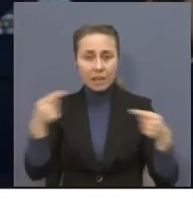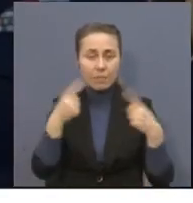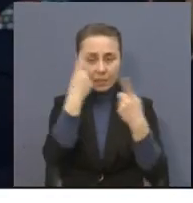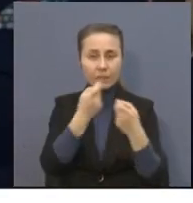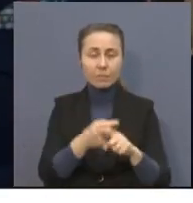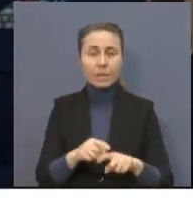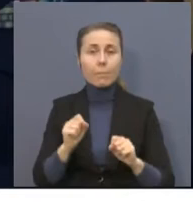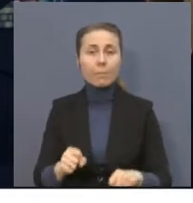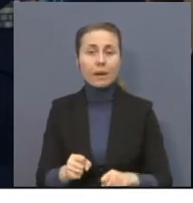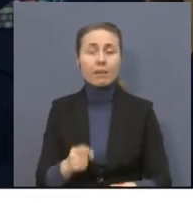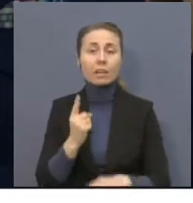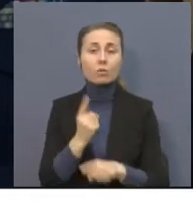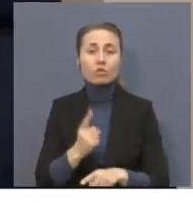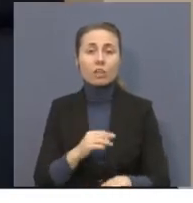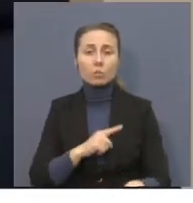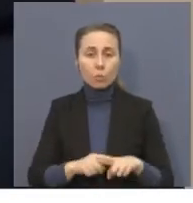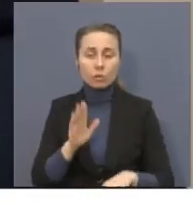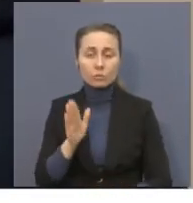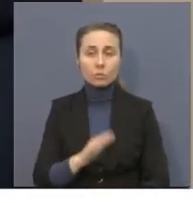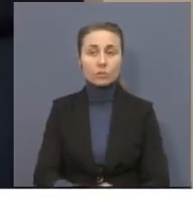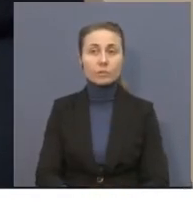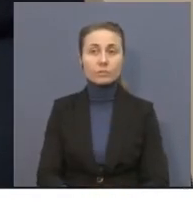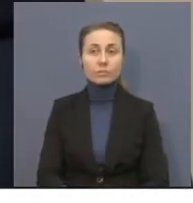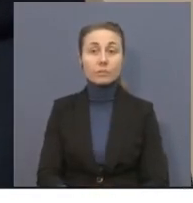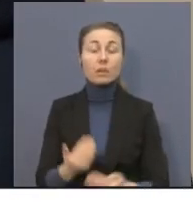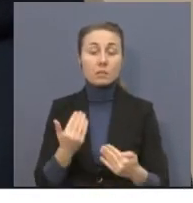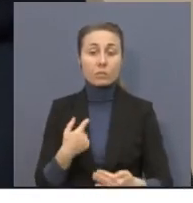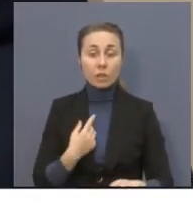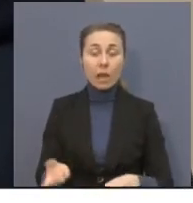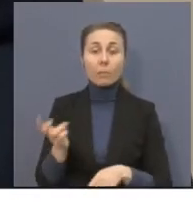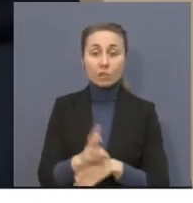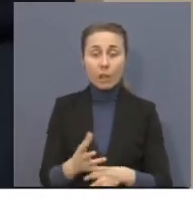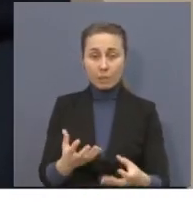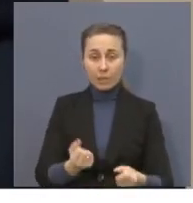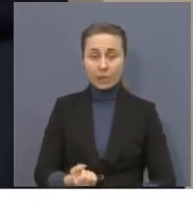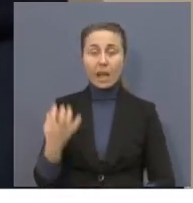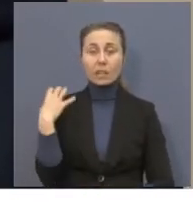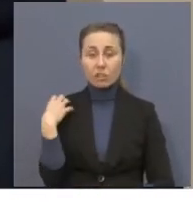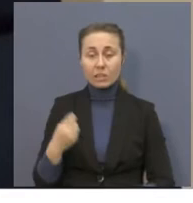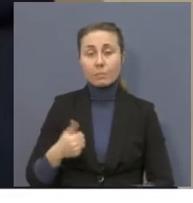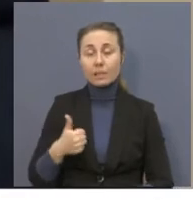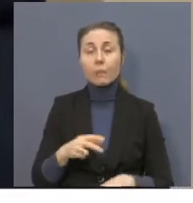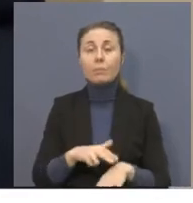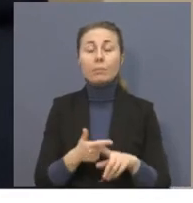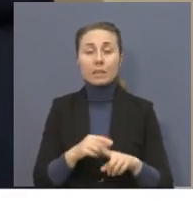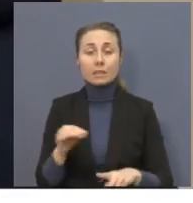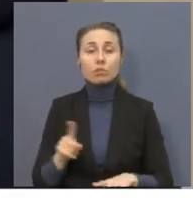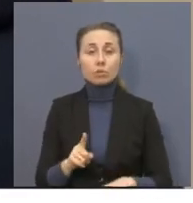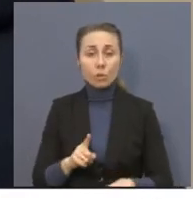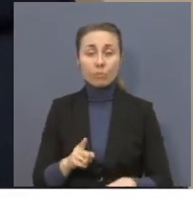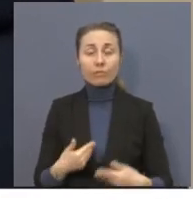информирование о правонарушениях ускорится. Сегодня я пришла на прием к начальнику департамента полиции для того,